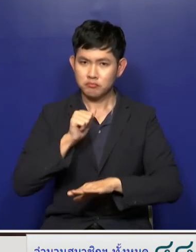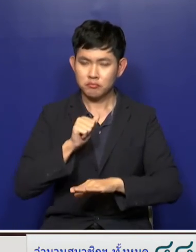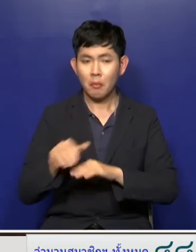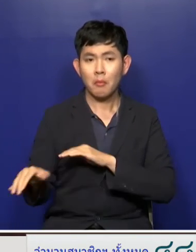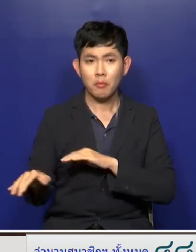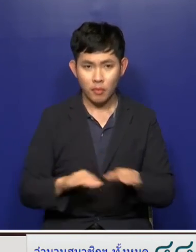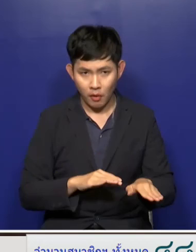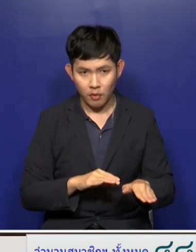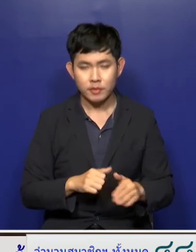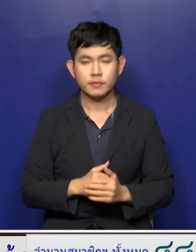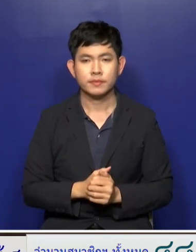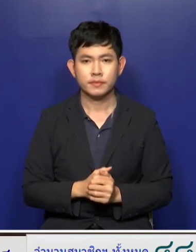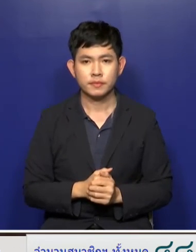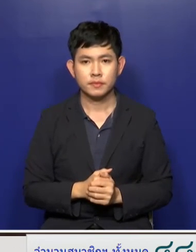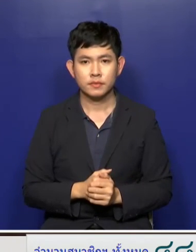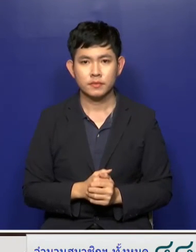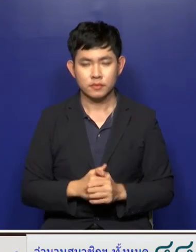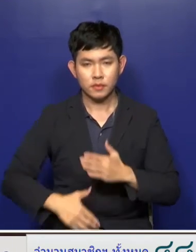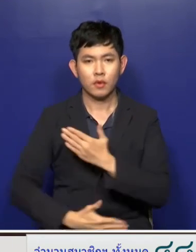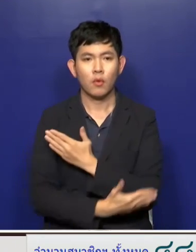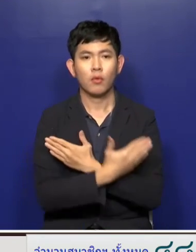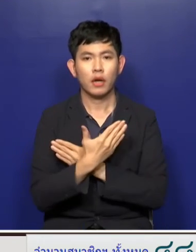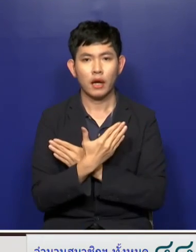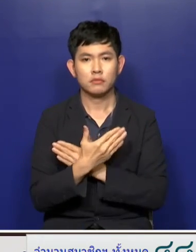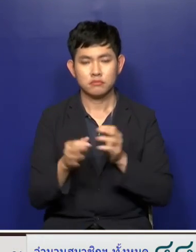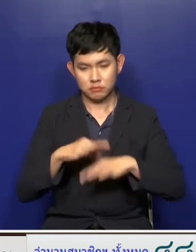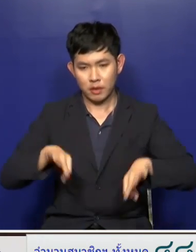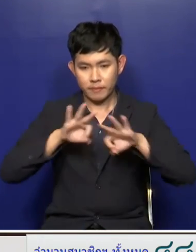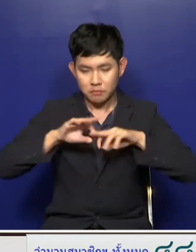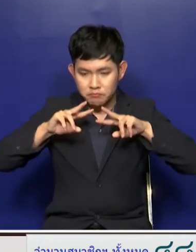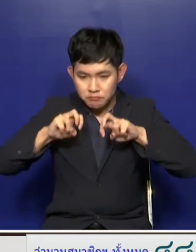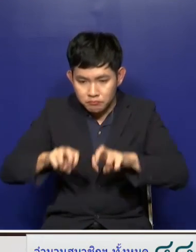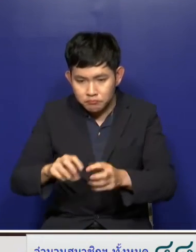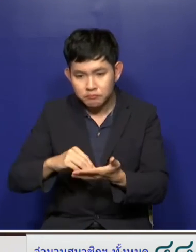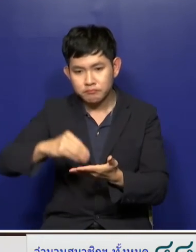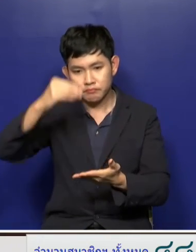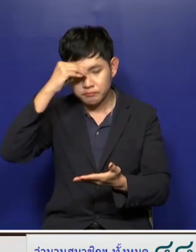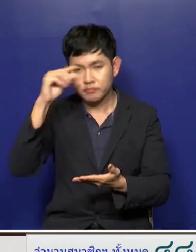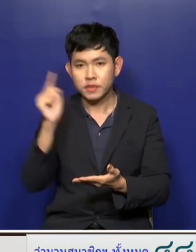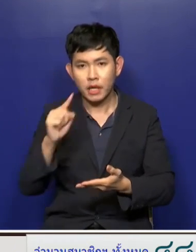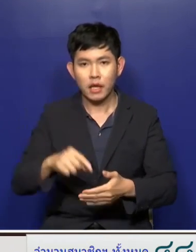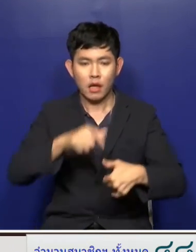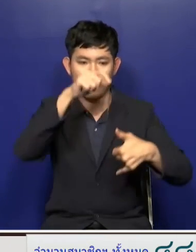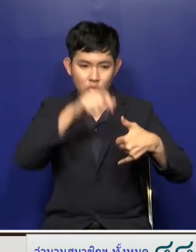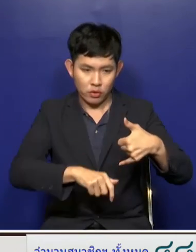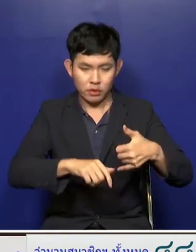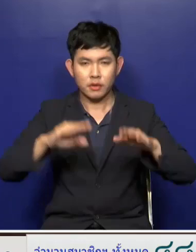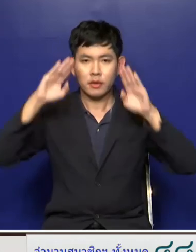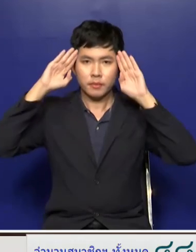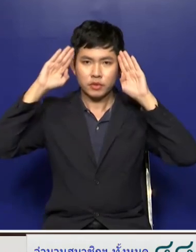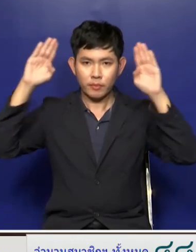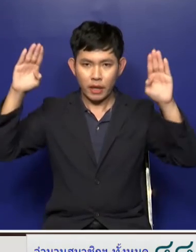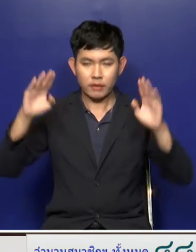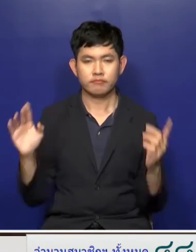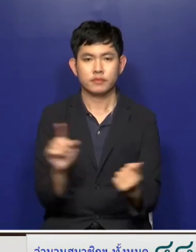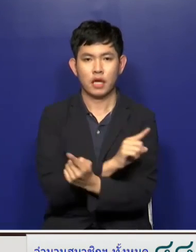พร้อม และโอกาสโดยศึกษาจากบุคล ประสบการณ์ สัง